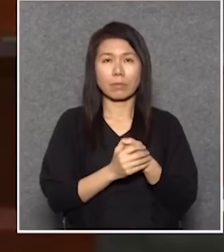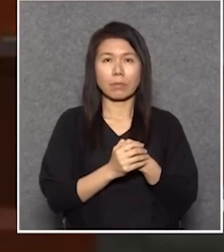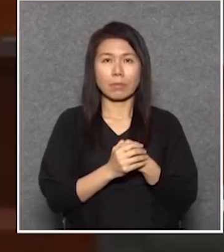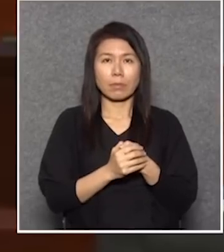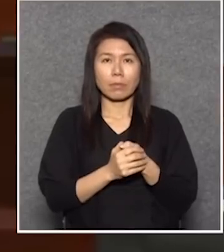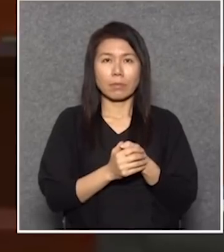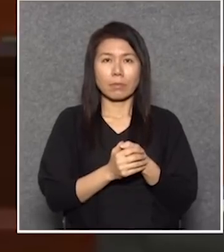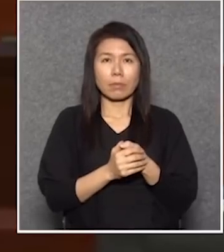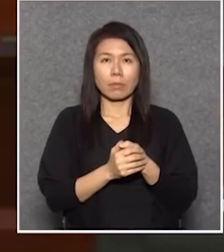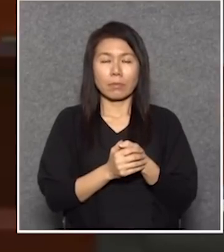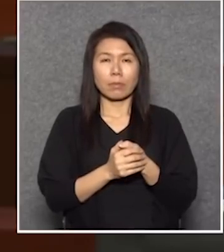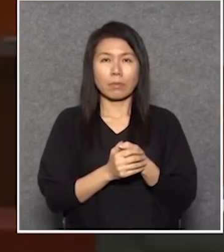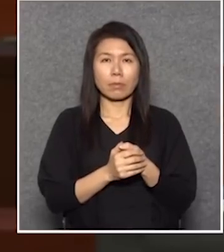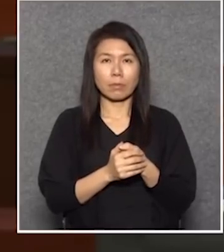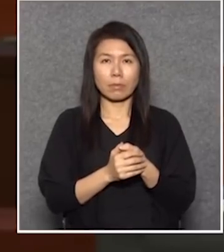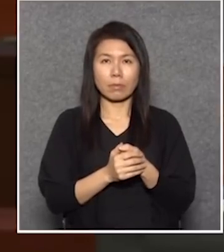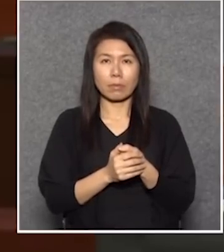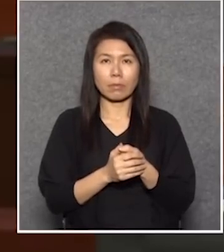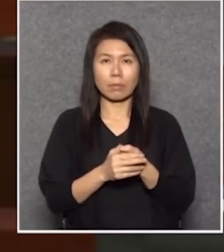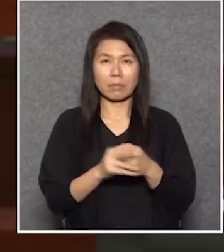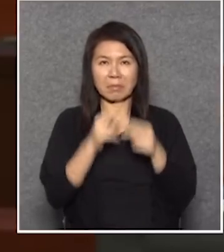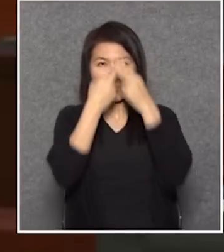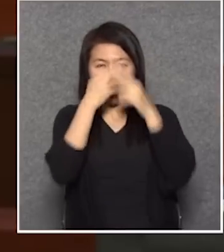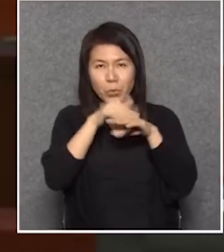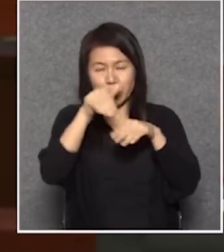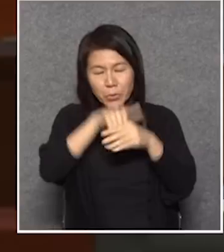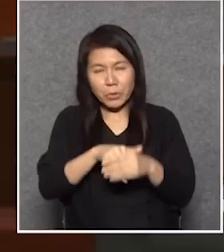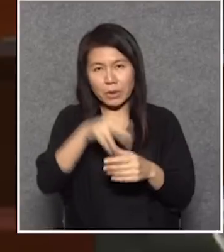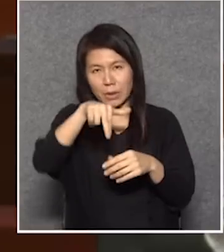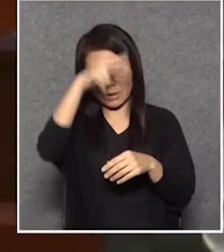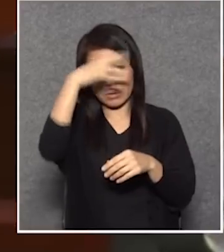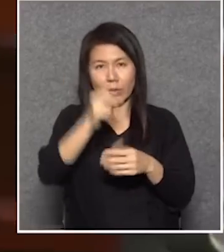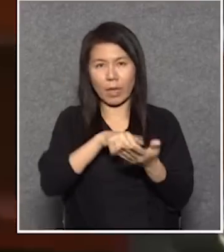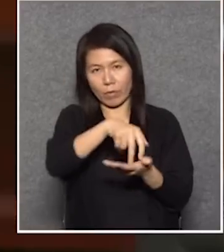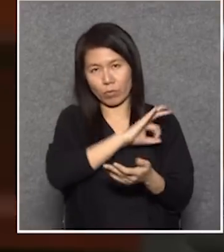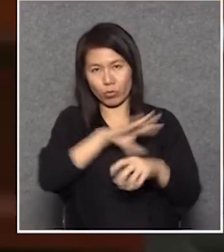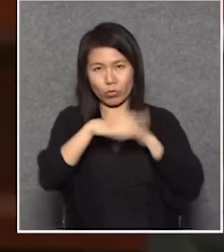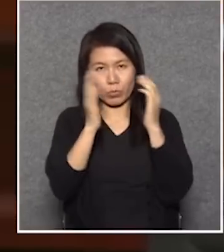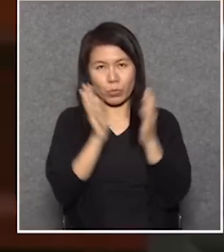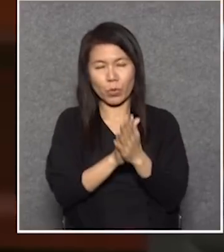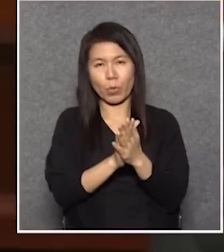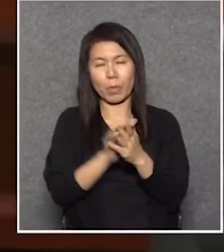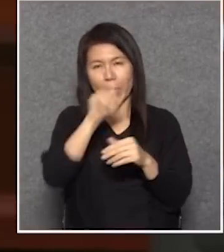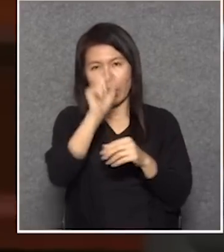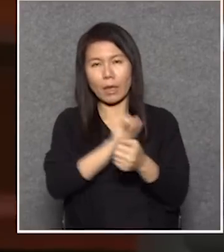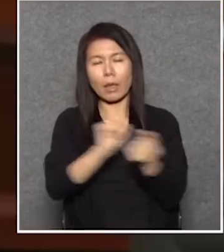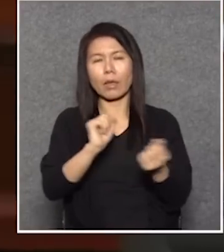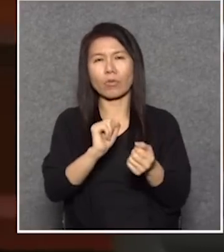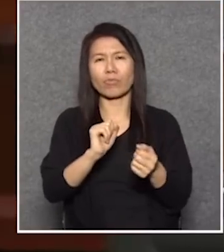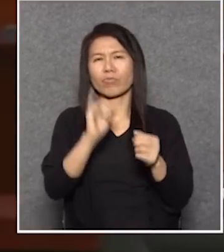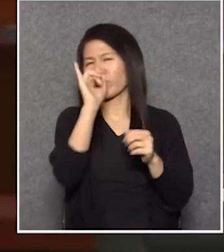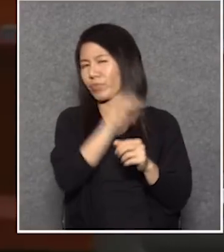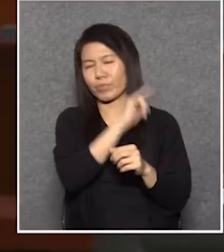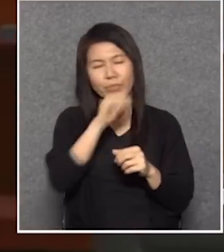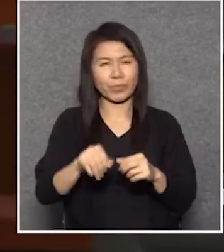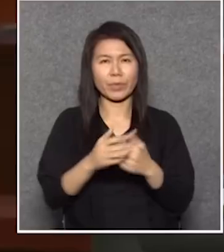即係唔可以迷信普選嘅行政長官同立法會所有問題都迎刃解決，係嘛？呢啲咪歪論。今年